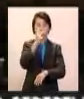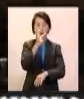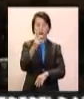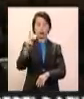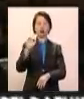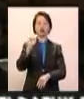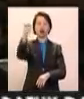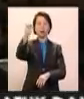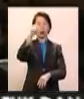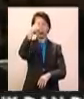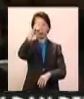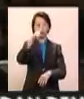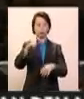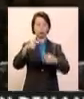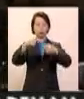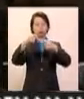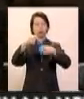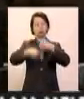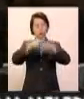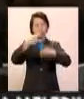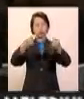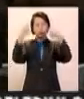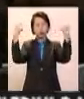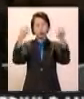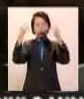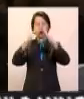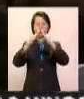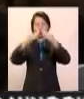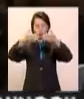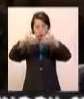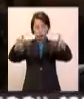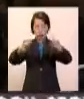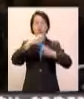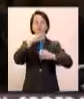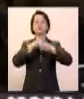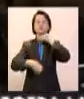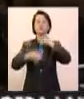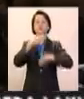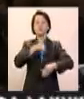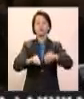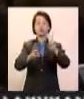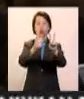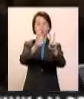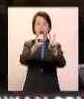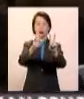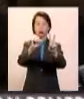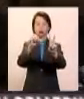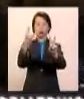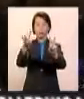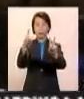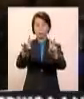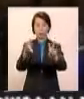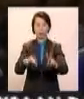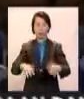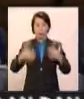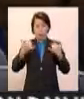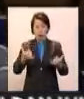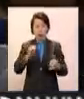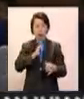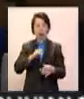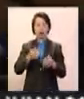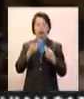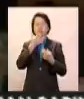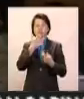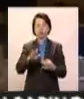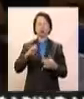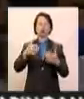bawakan perincian sambutan ataupun Majlis Rumah Terbuka Malaysia MRTM Christmas 2018. Baik, pada waktu ini saya cukup berdoa dan